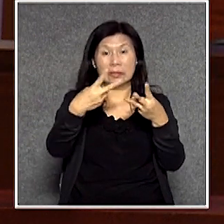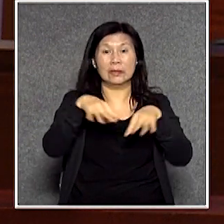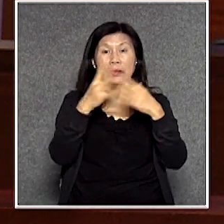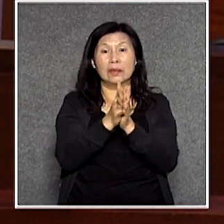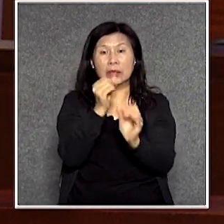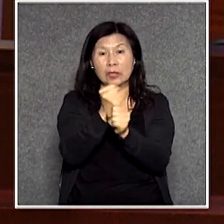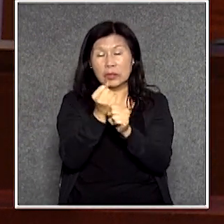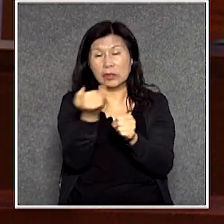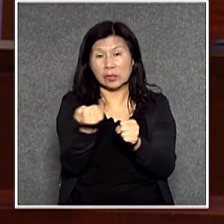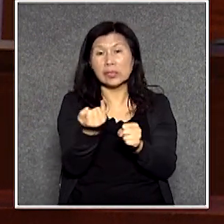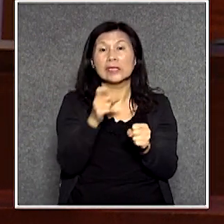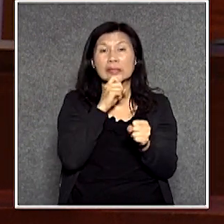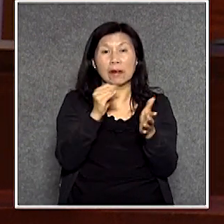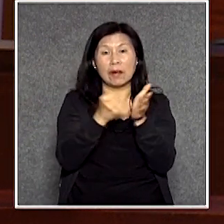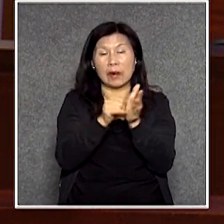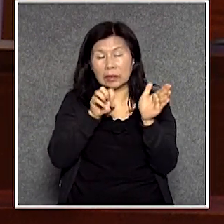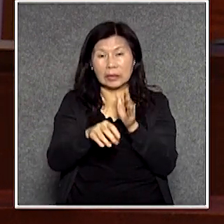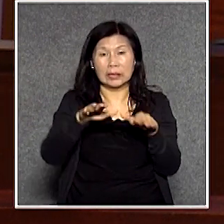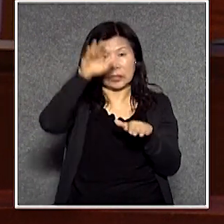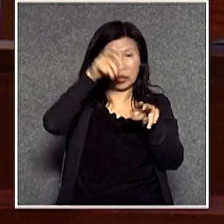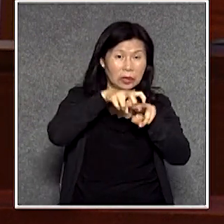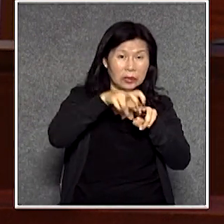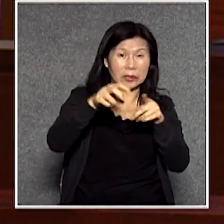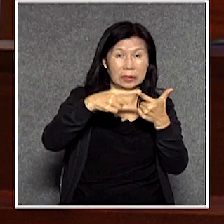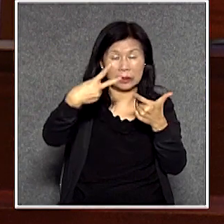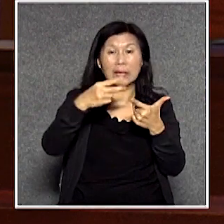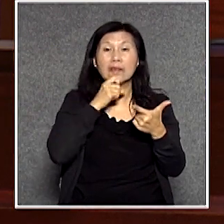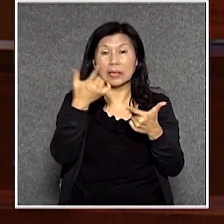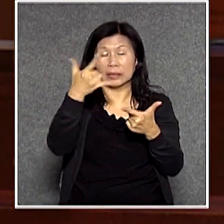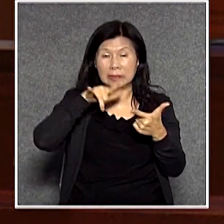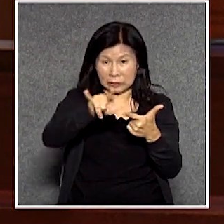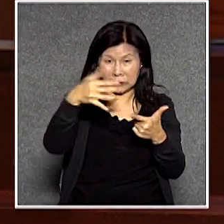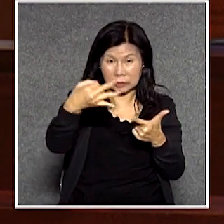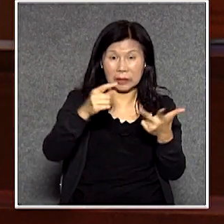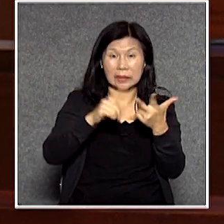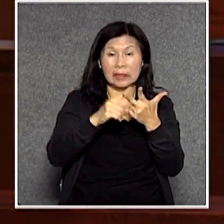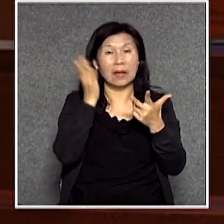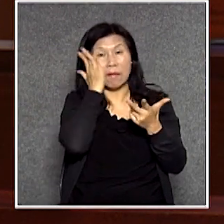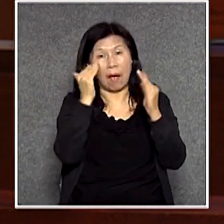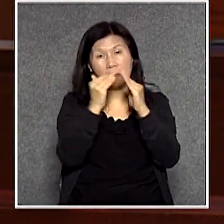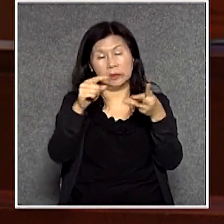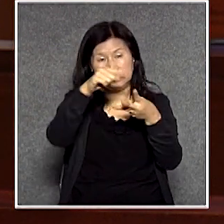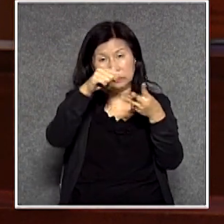不好會嚴重失分，第一個就是高鐵，第二個是三跑，第三個就是房屋問題。即